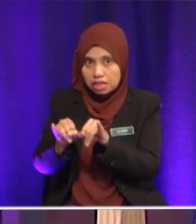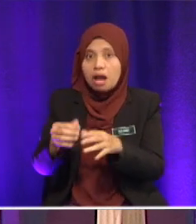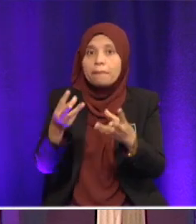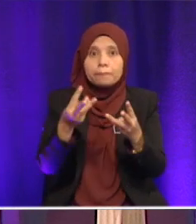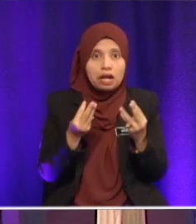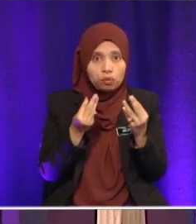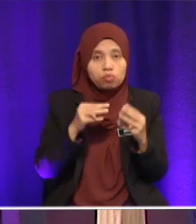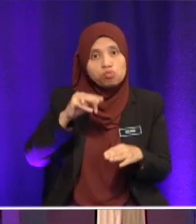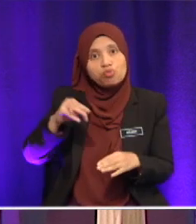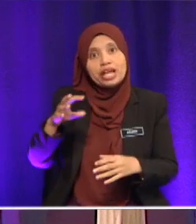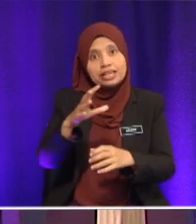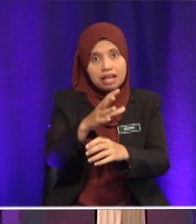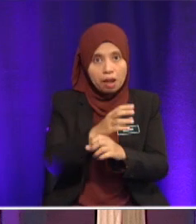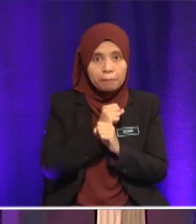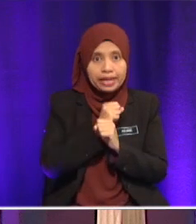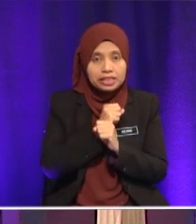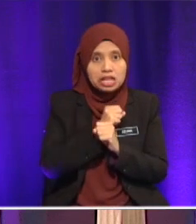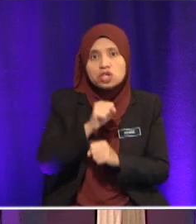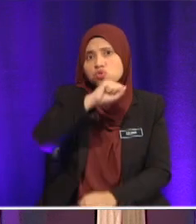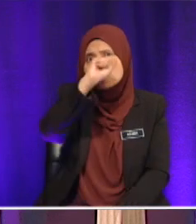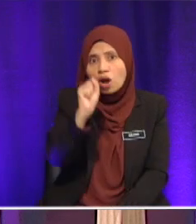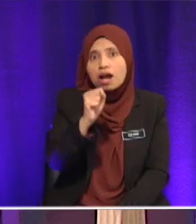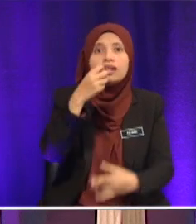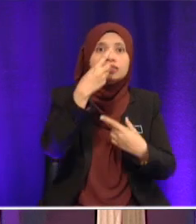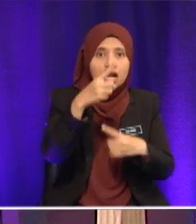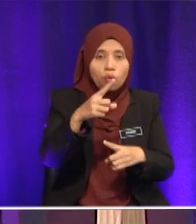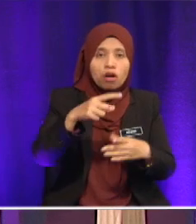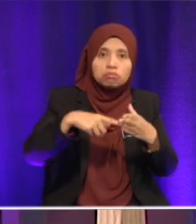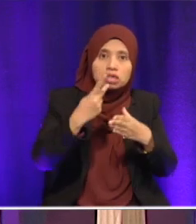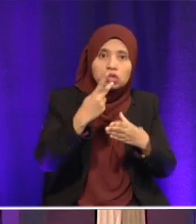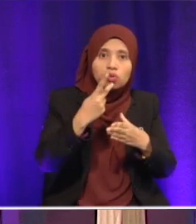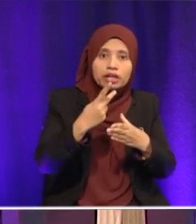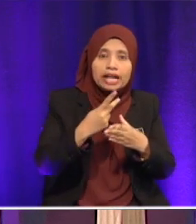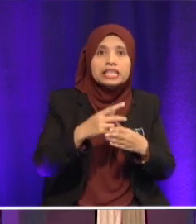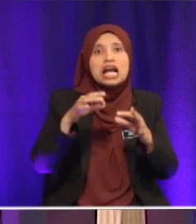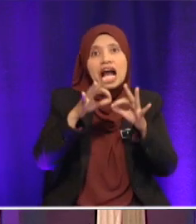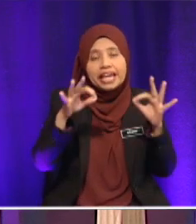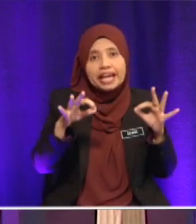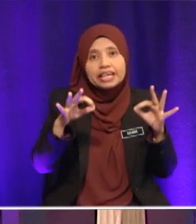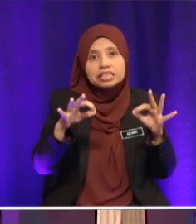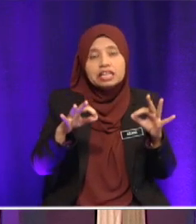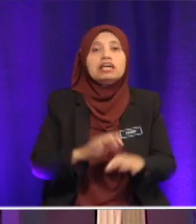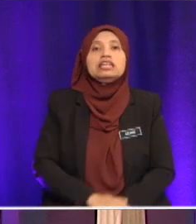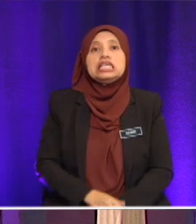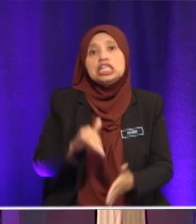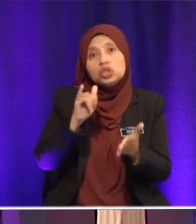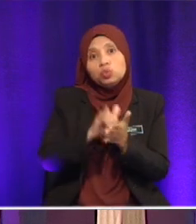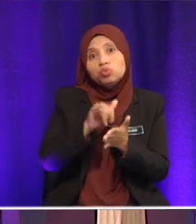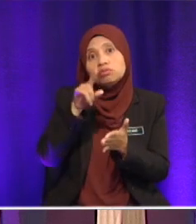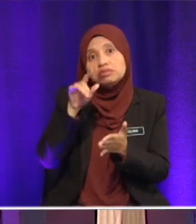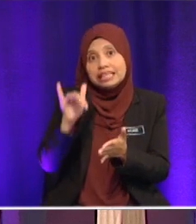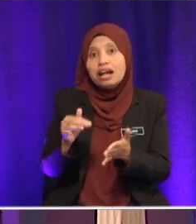yang dapat eee jawab mengeluarkan agen kreatif dan kritis nah jadi itu yang kita